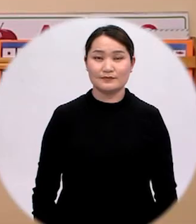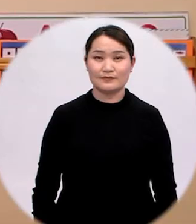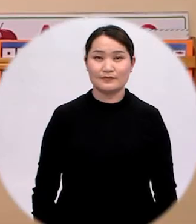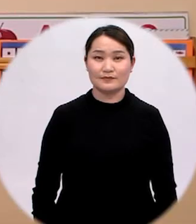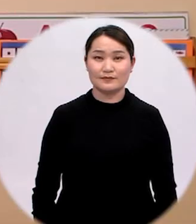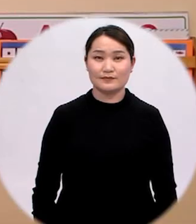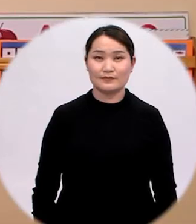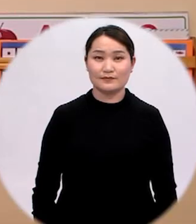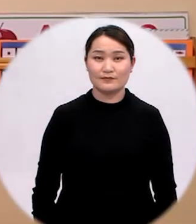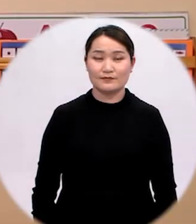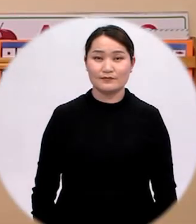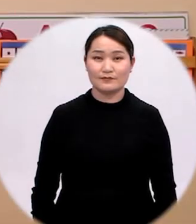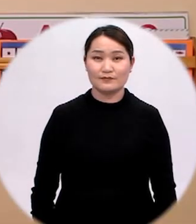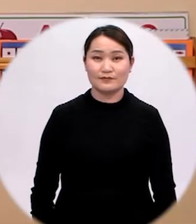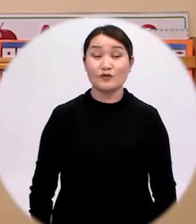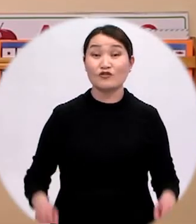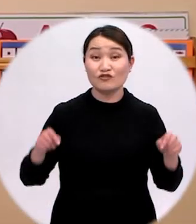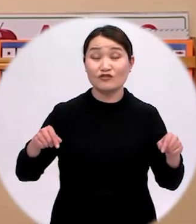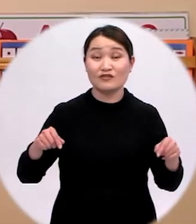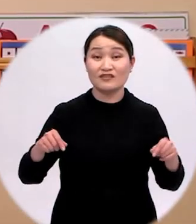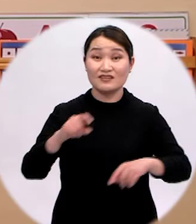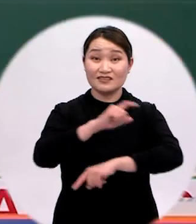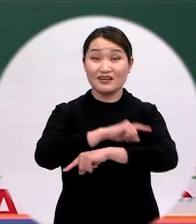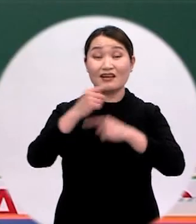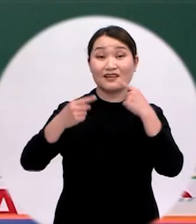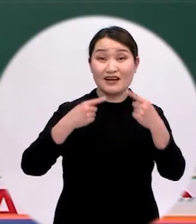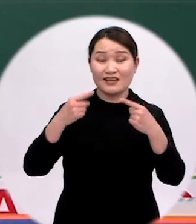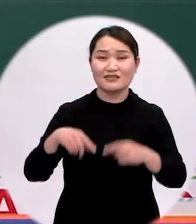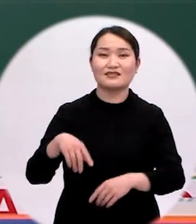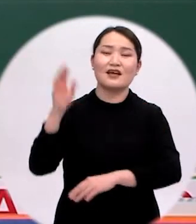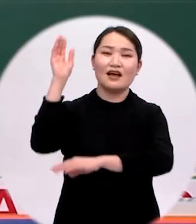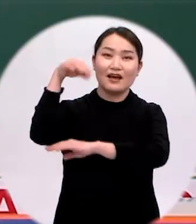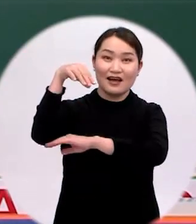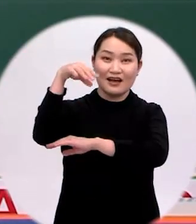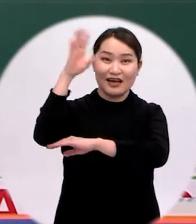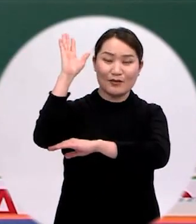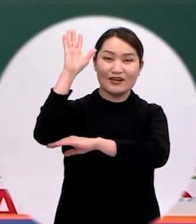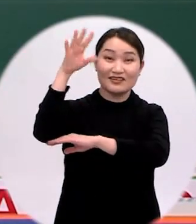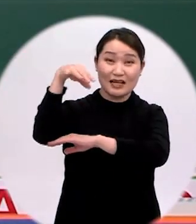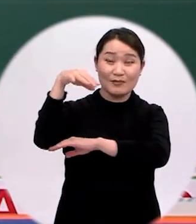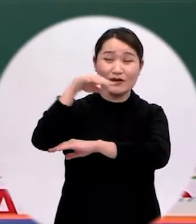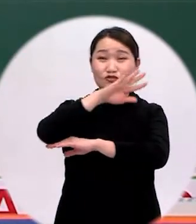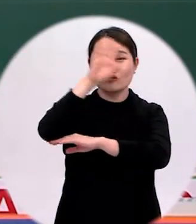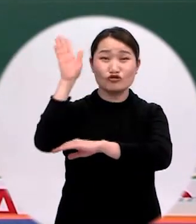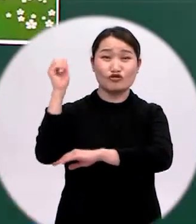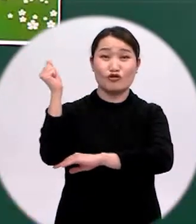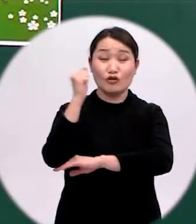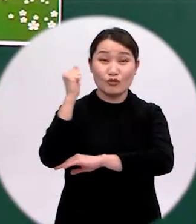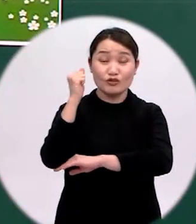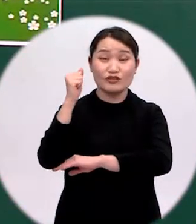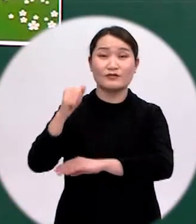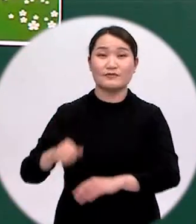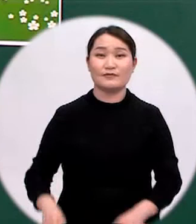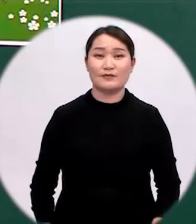Бидний өнөөдрийн хичээлээр ярилцсан хавар, зун, намар, өвөл